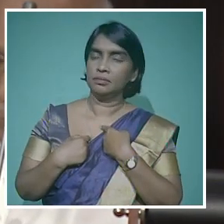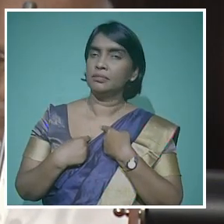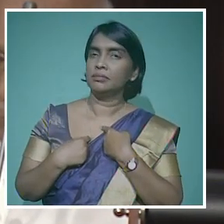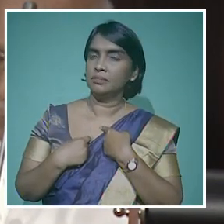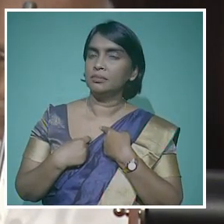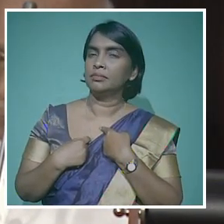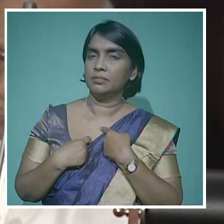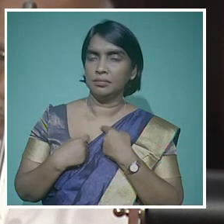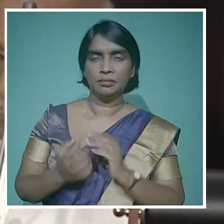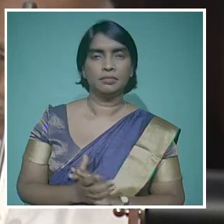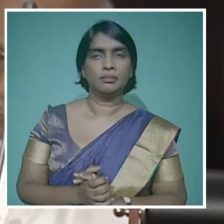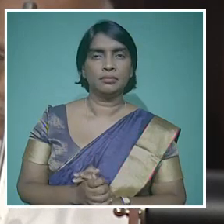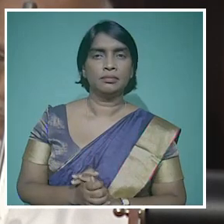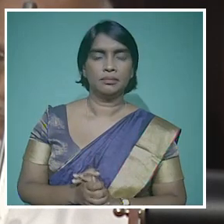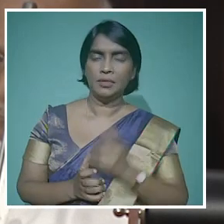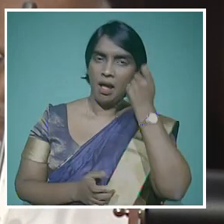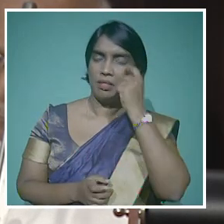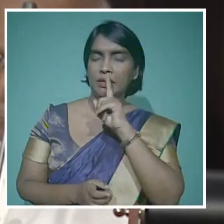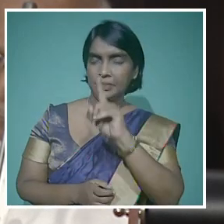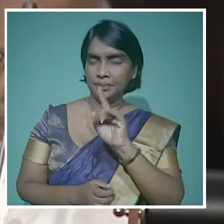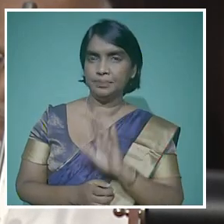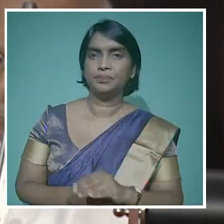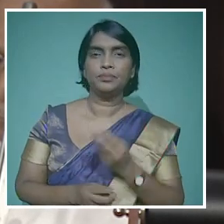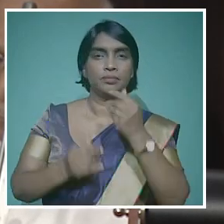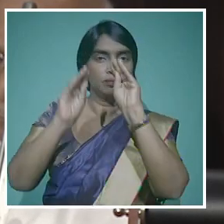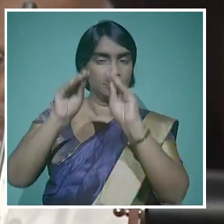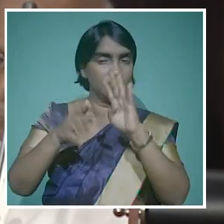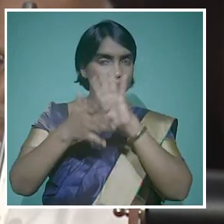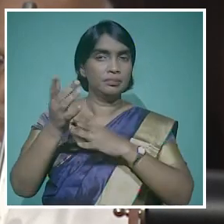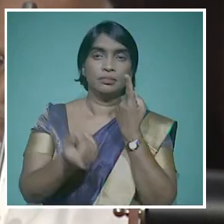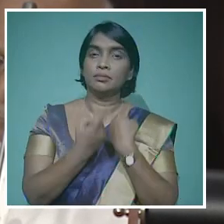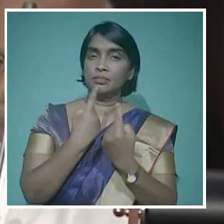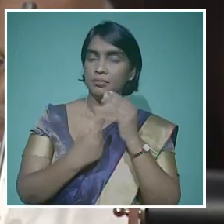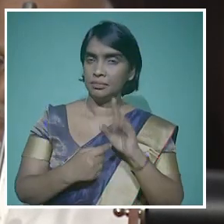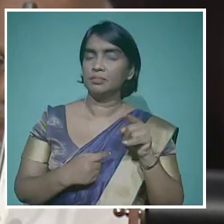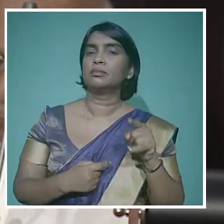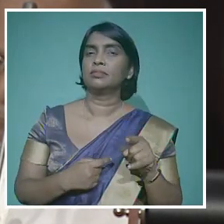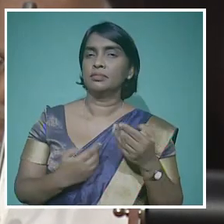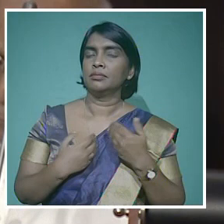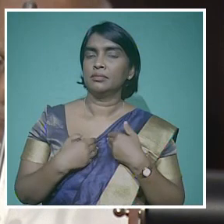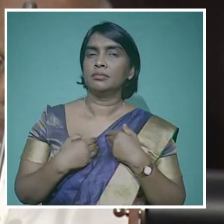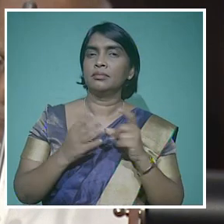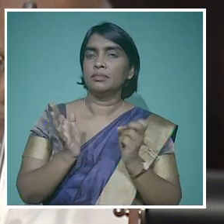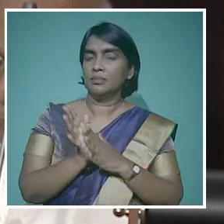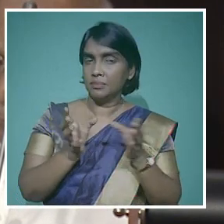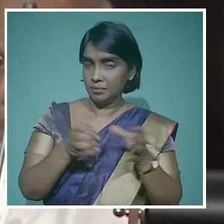කියලා යෝජනා කළා තියෙනවා. අයවැය යෝජනා අධීක්ෂණය කිරීම සඳහා අපි කාර්ය